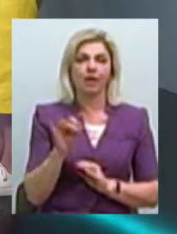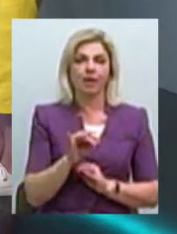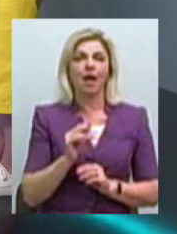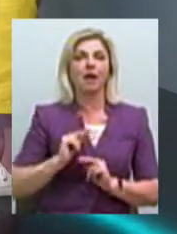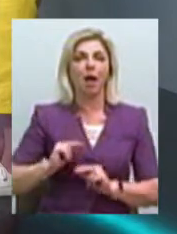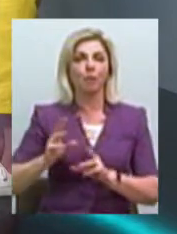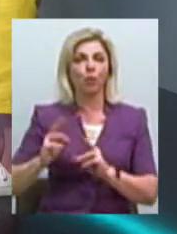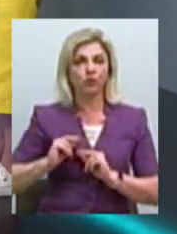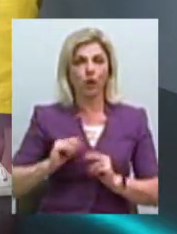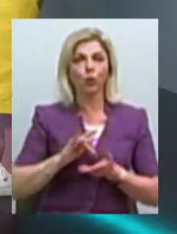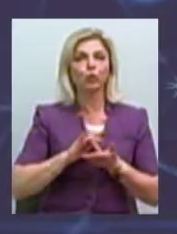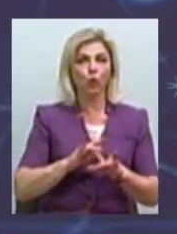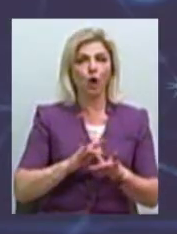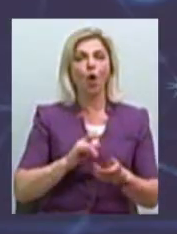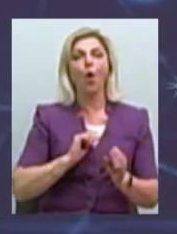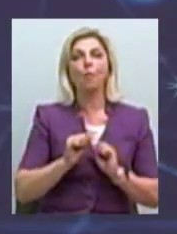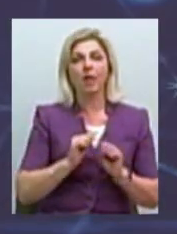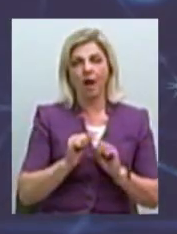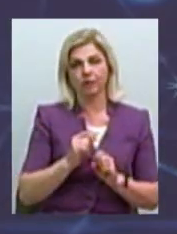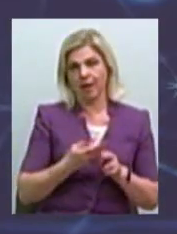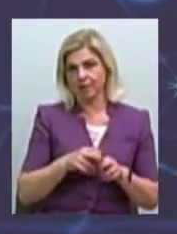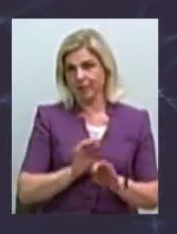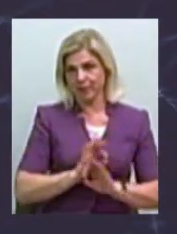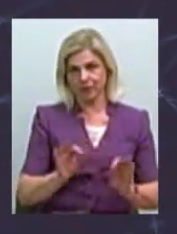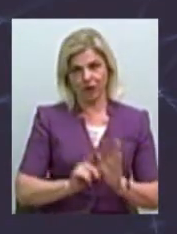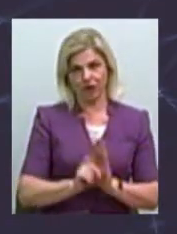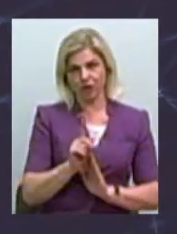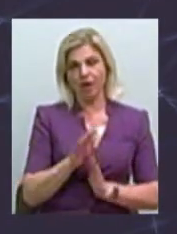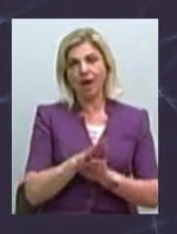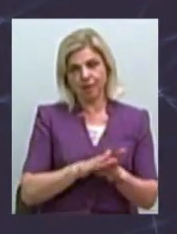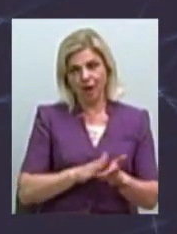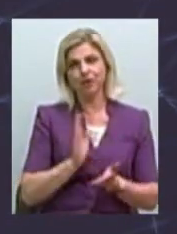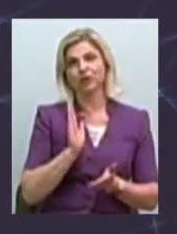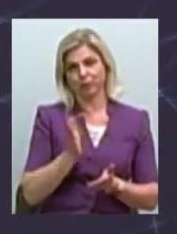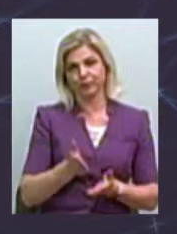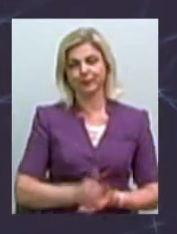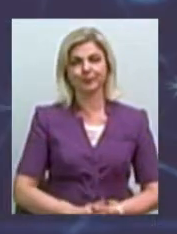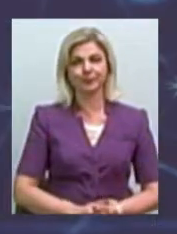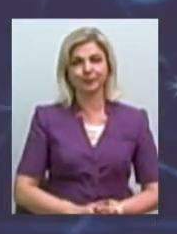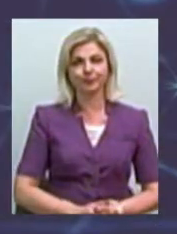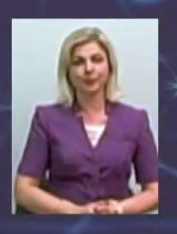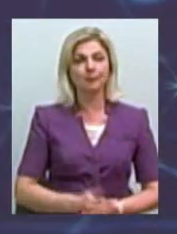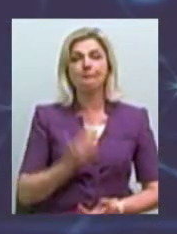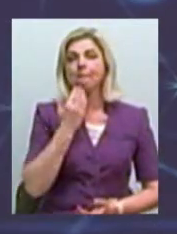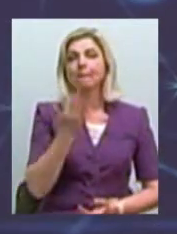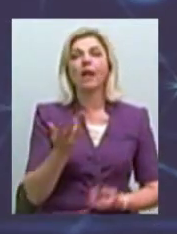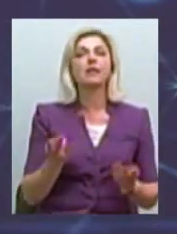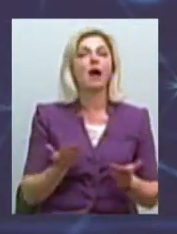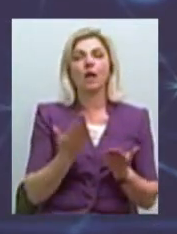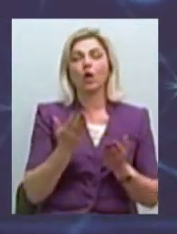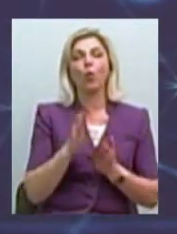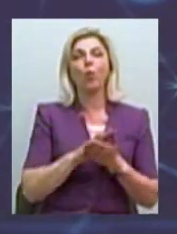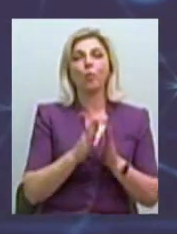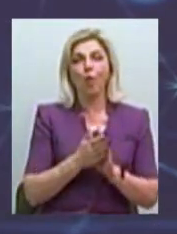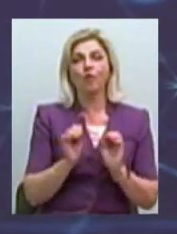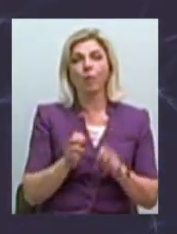сотрудничают с туроператорами. Это замечательное такое начало, и дальше будем продолжать. А кто и на каких умовах может пройти ваши